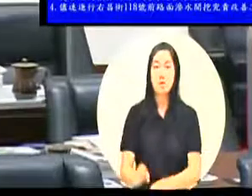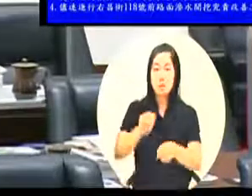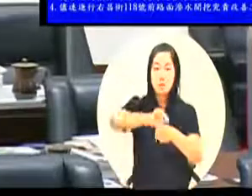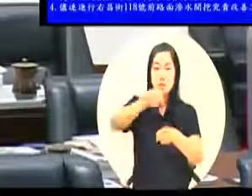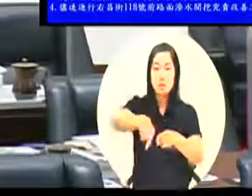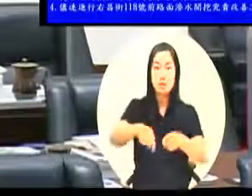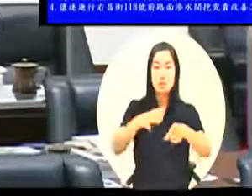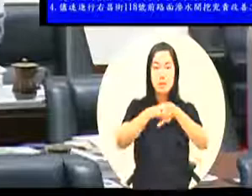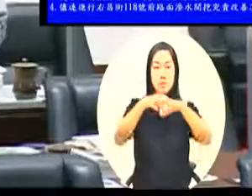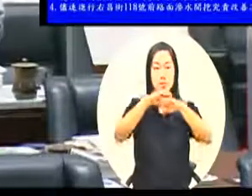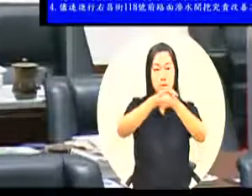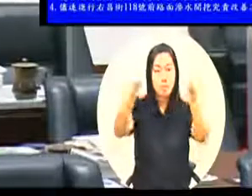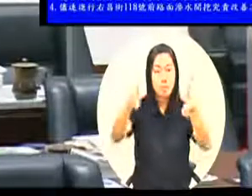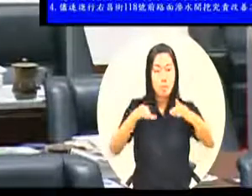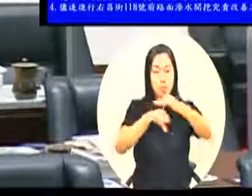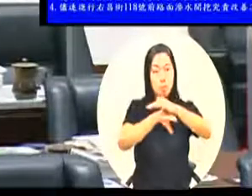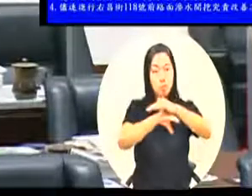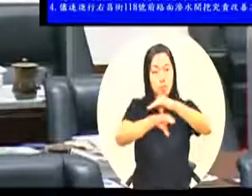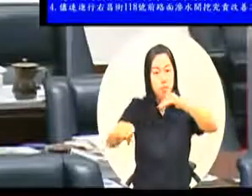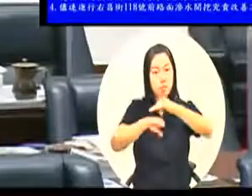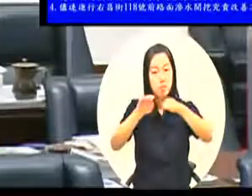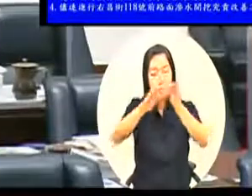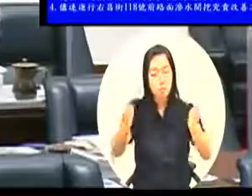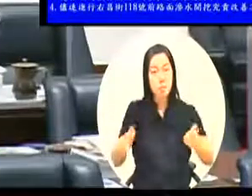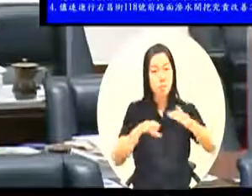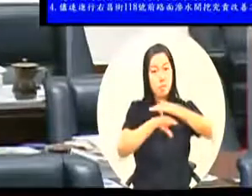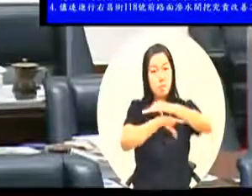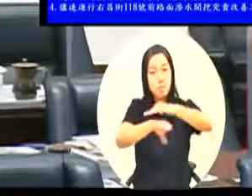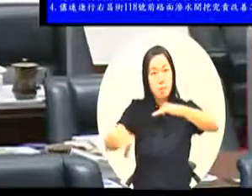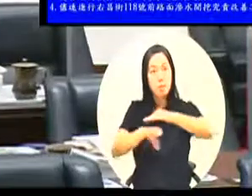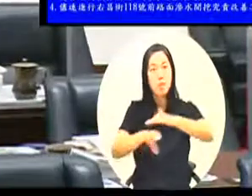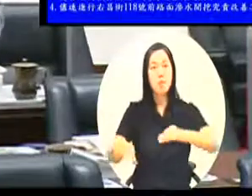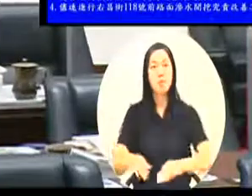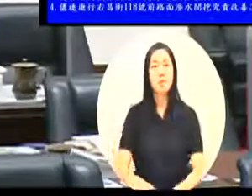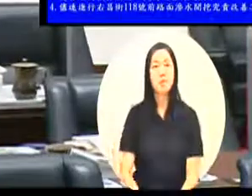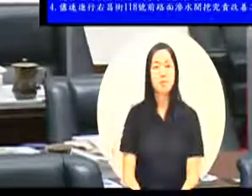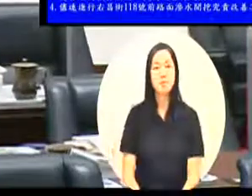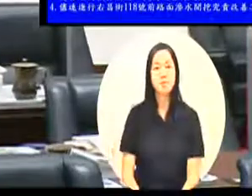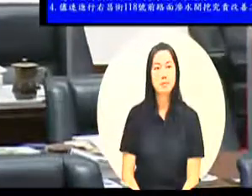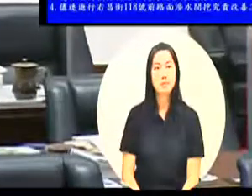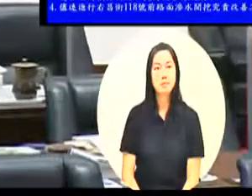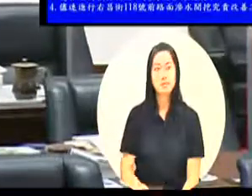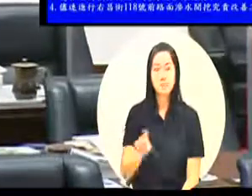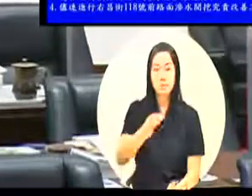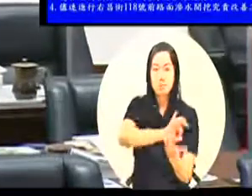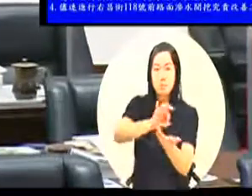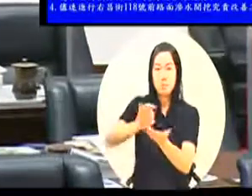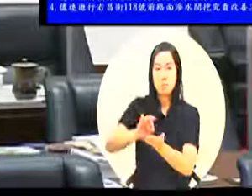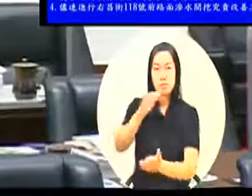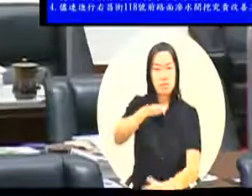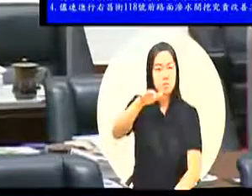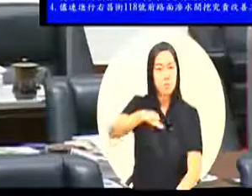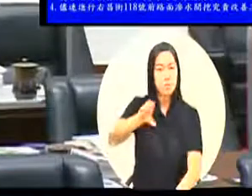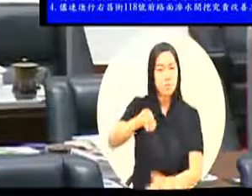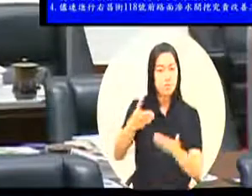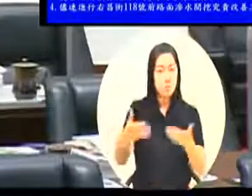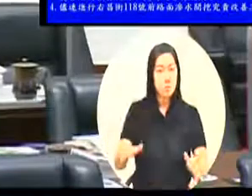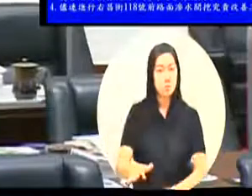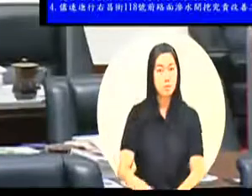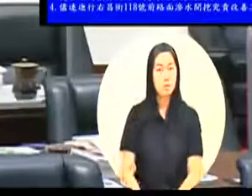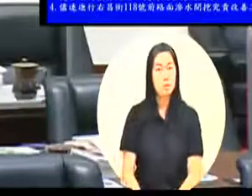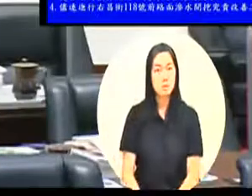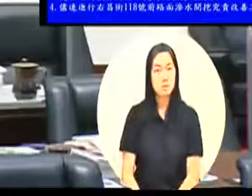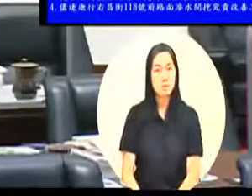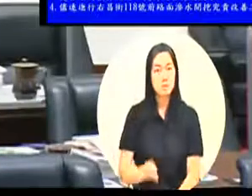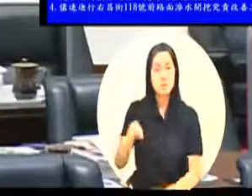市长有谈到过，在我们这些花了这个5000多万开发到